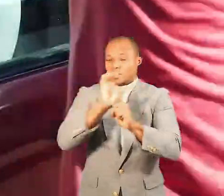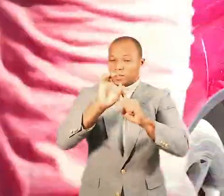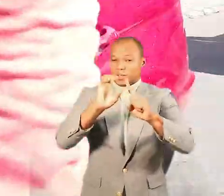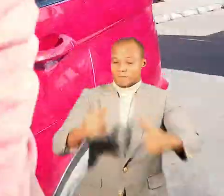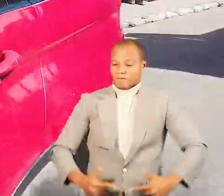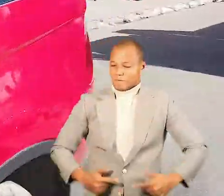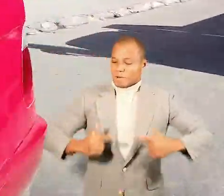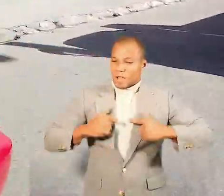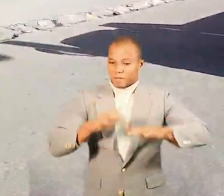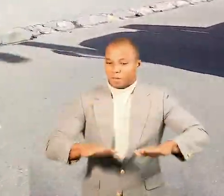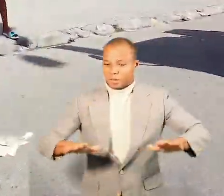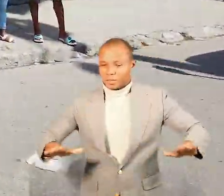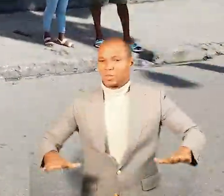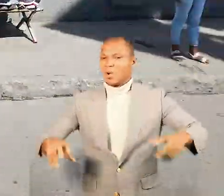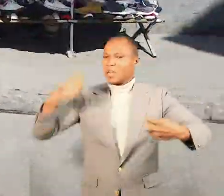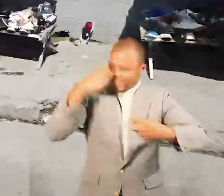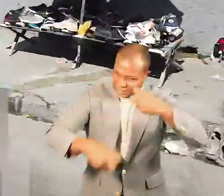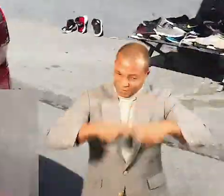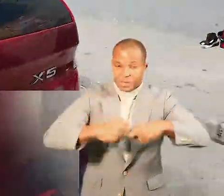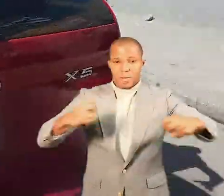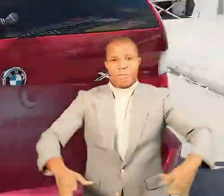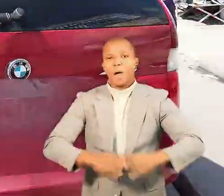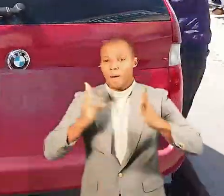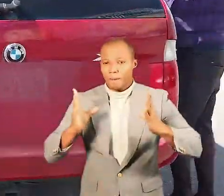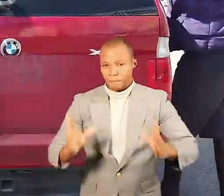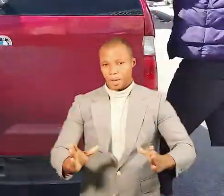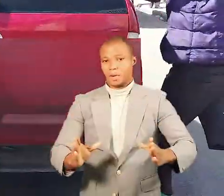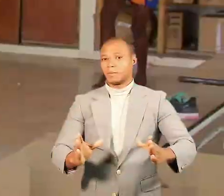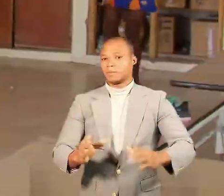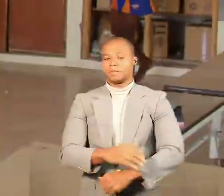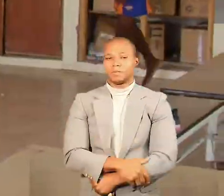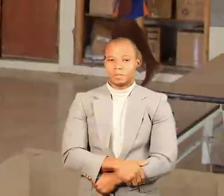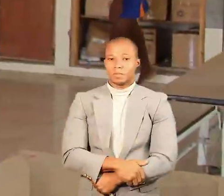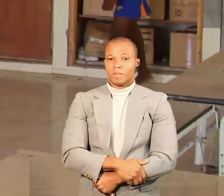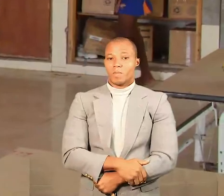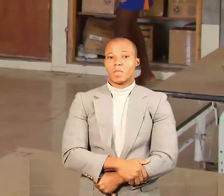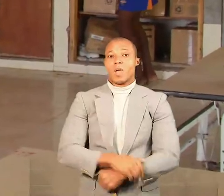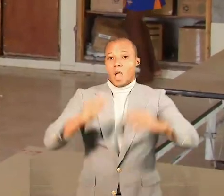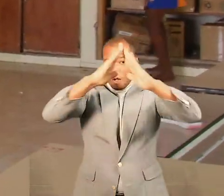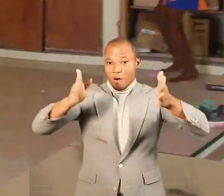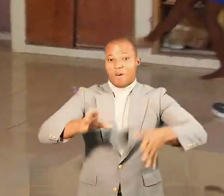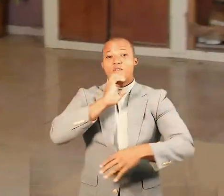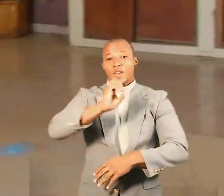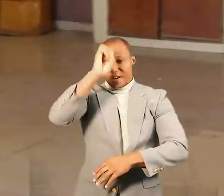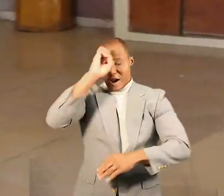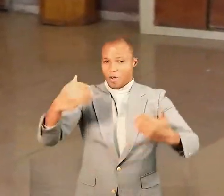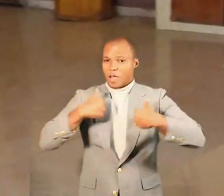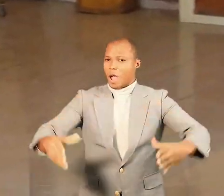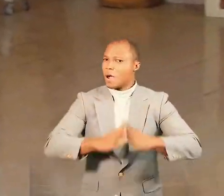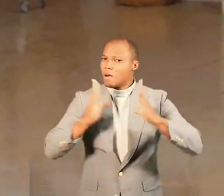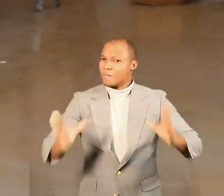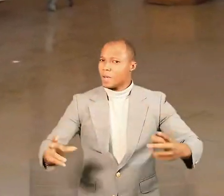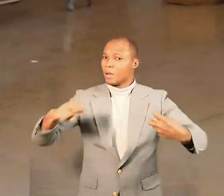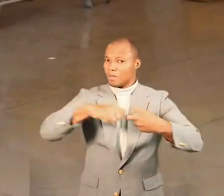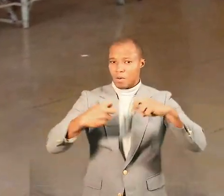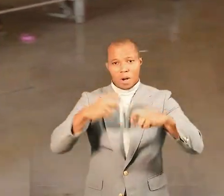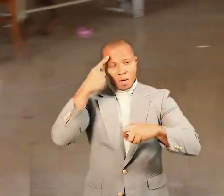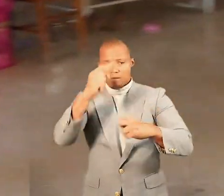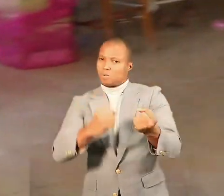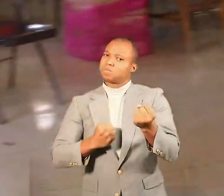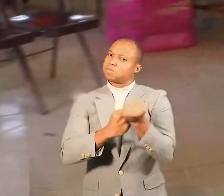de la vie de l'humanité plus malouk. Dans ces circonstances, le centre d'accueil n'a pas beaucoup fait face à grosses difficultés